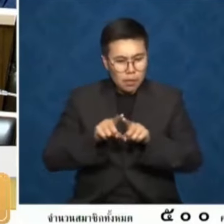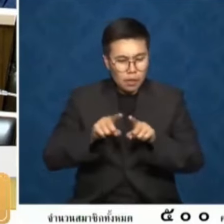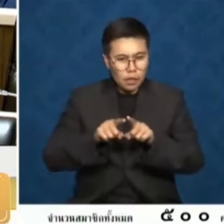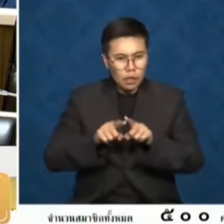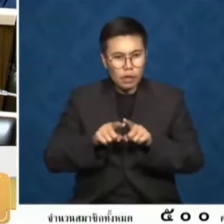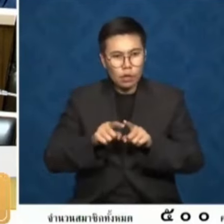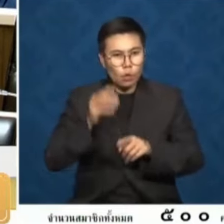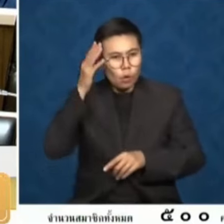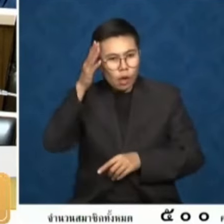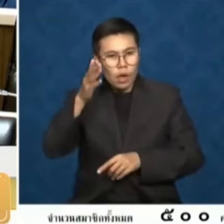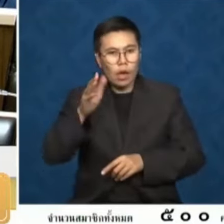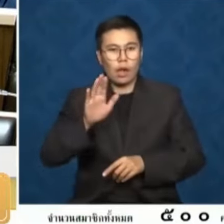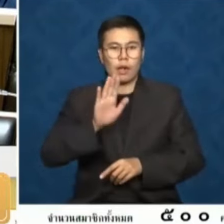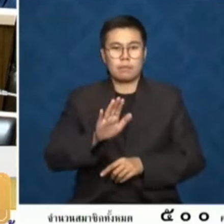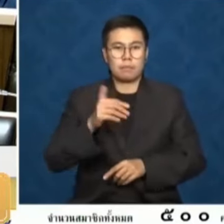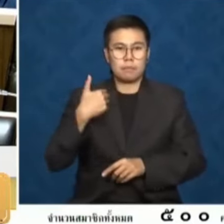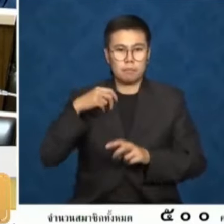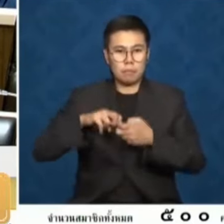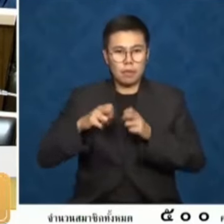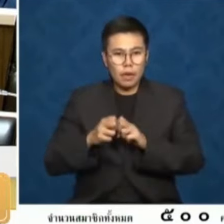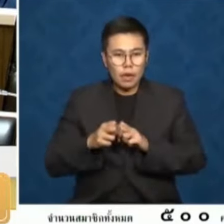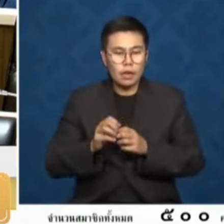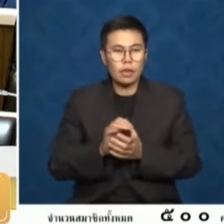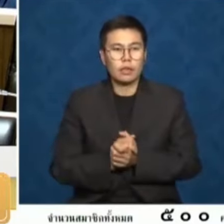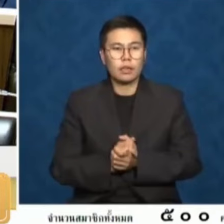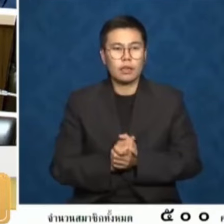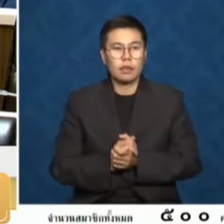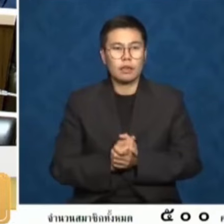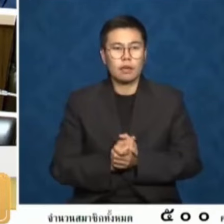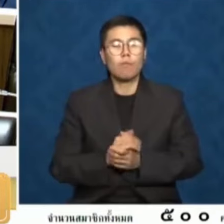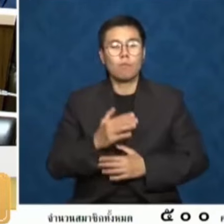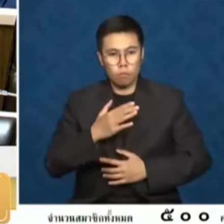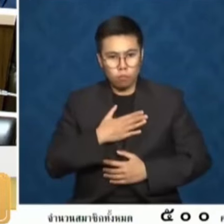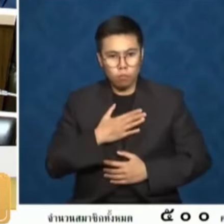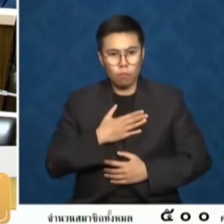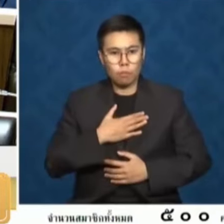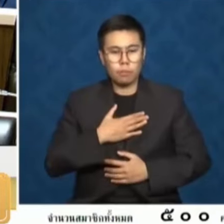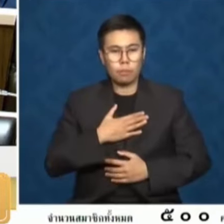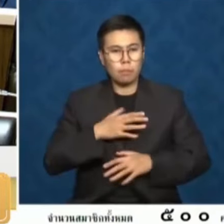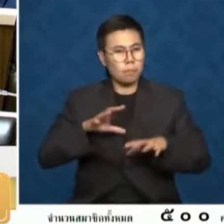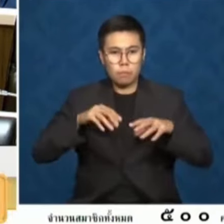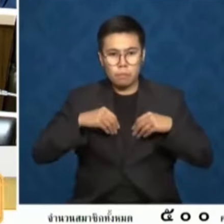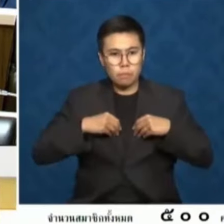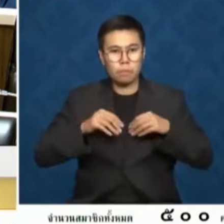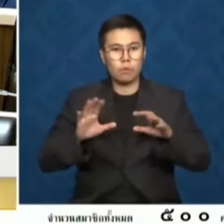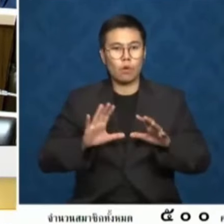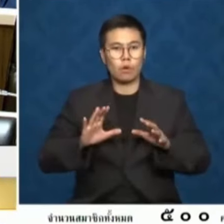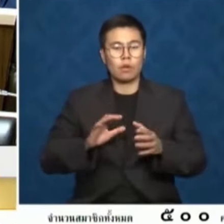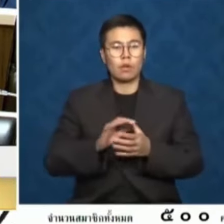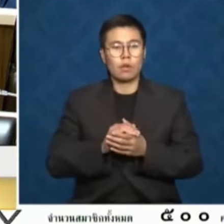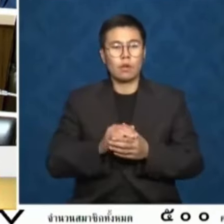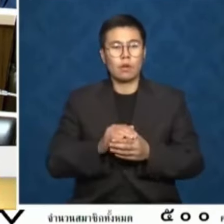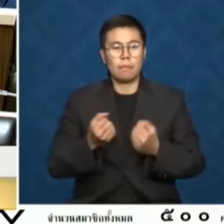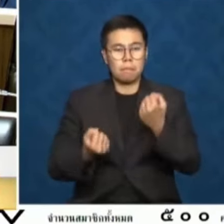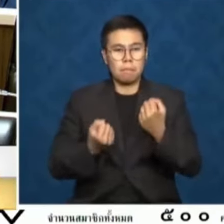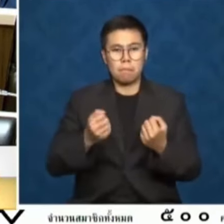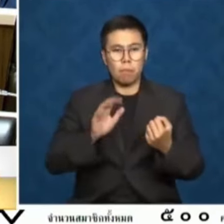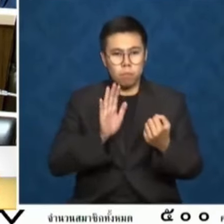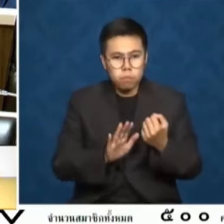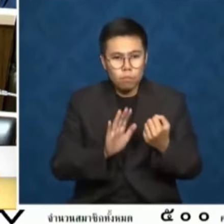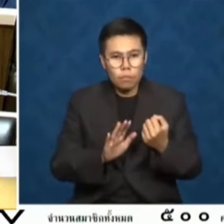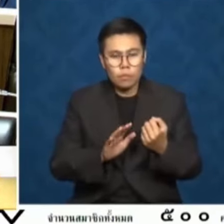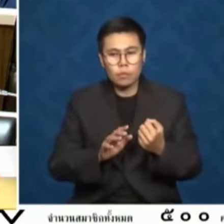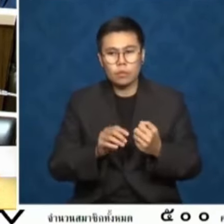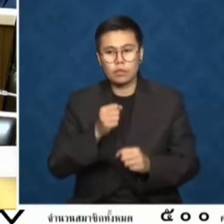นอีกท่านประธานที่เคารพครับแม้ว่ากับผมจะไม่เห็นด้วยกับการบีบแต่ไม่เห็นด้วยกับการทำโ